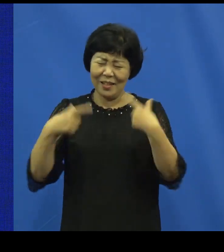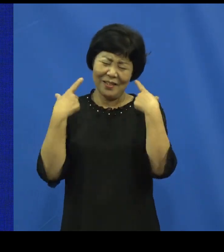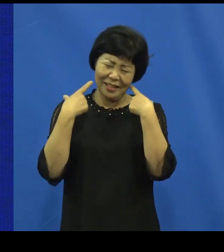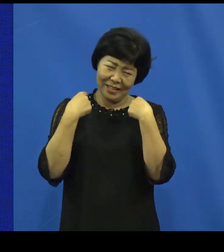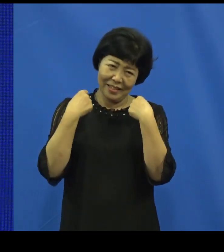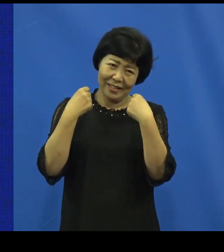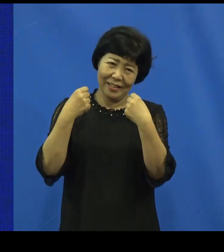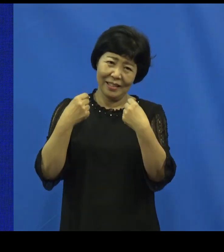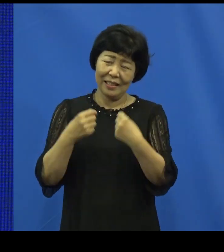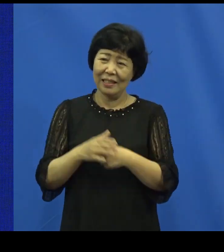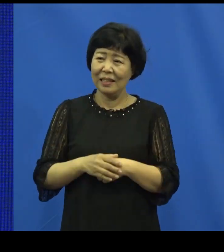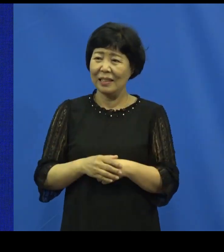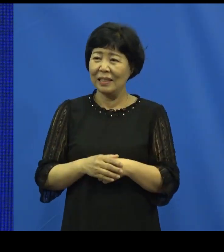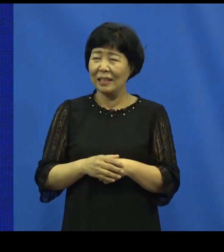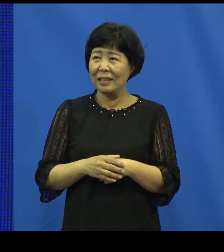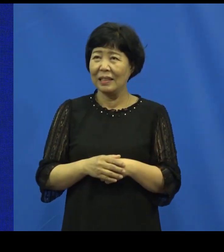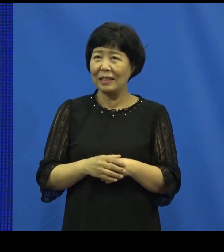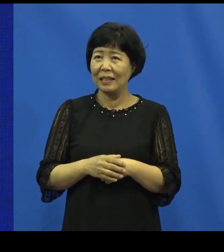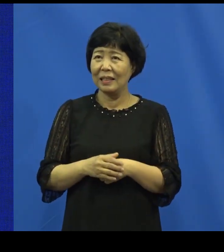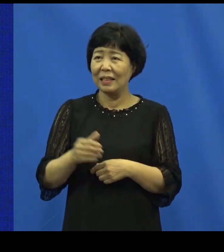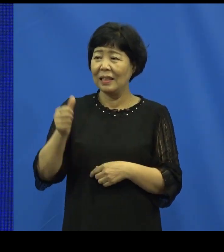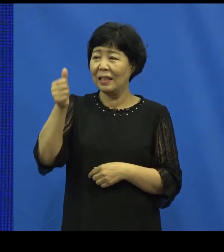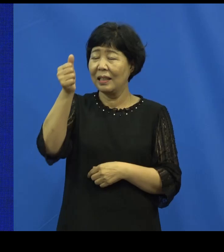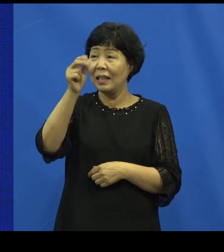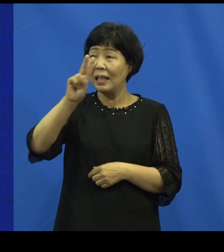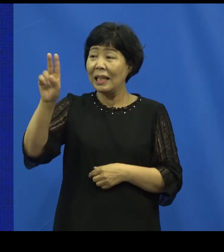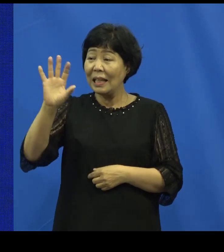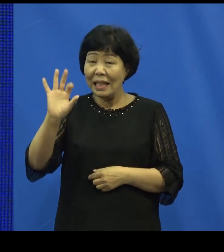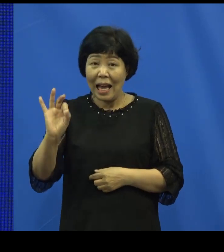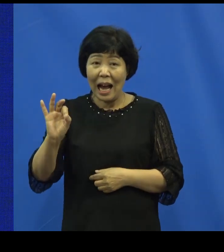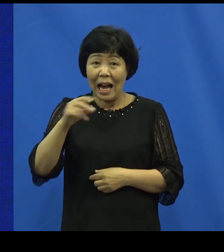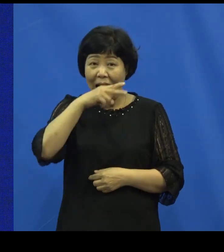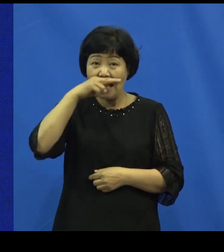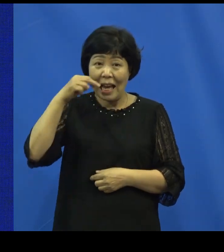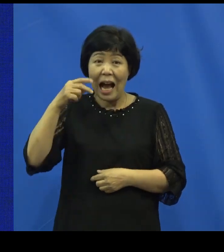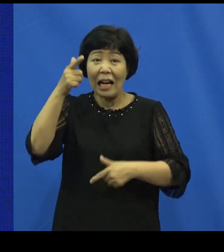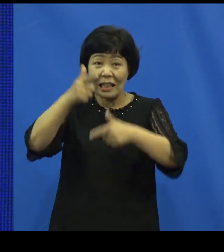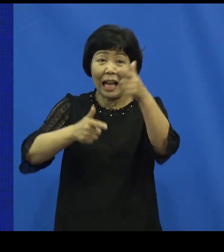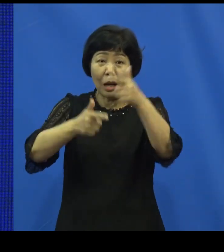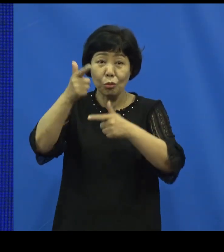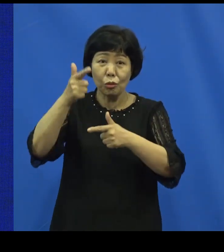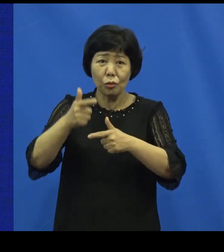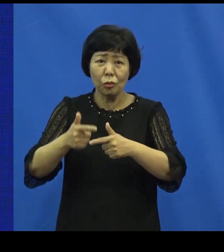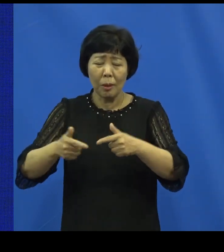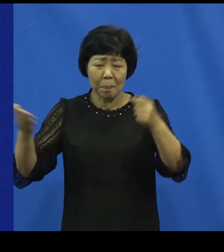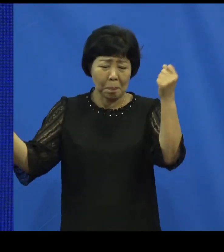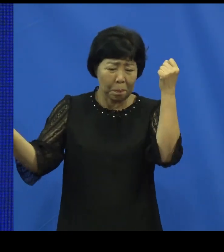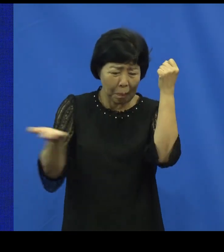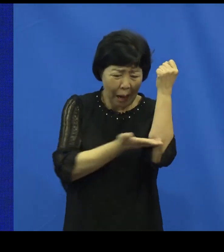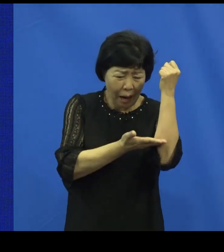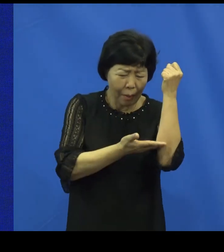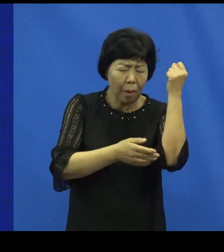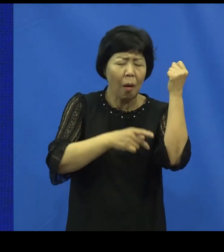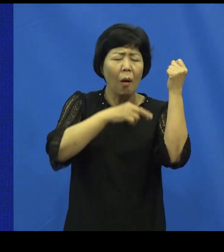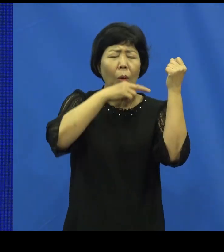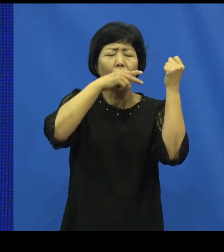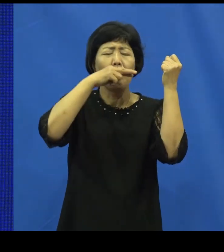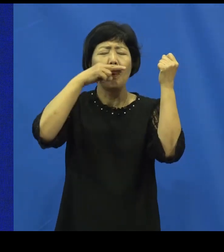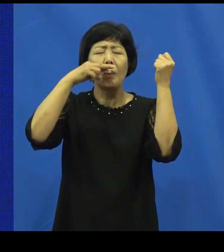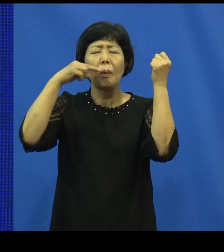것처럼 그의 삶의 어느 영역을 들추어 봐도 한결같은 사람, 그게 인테그리티.